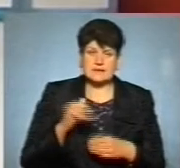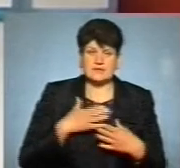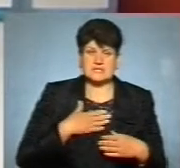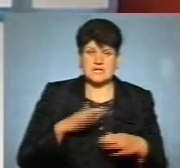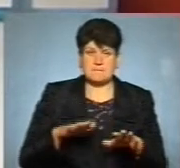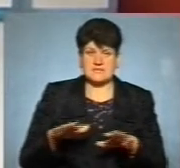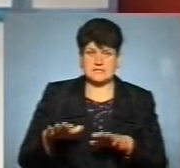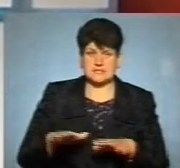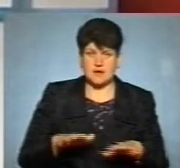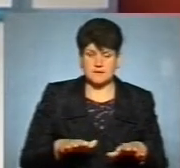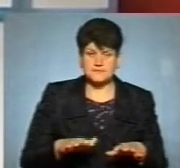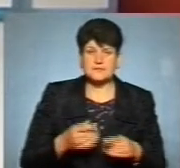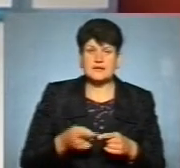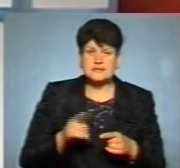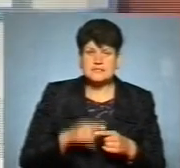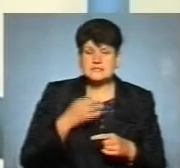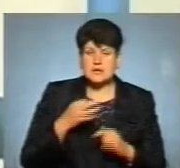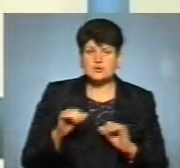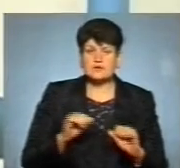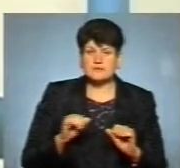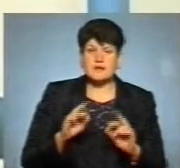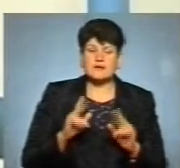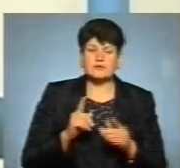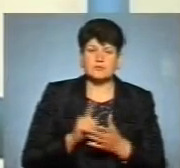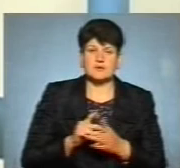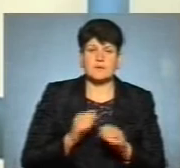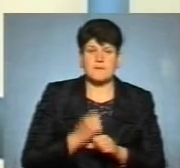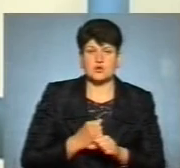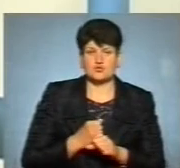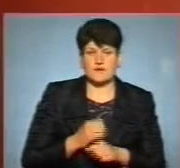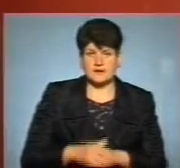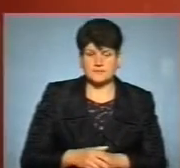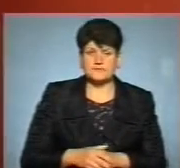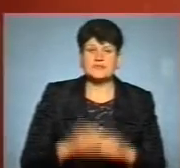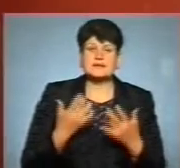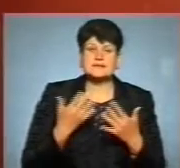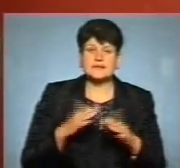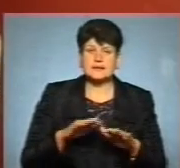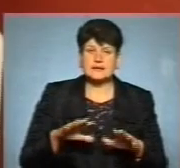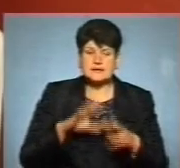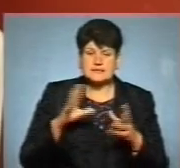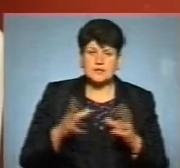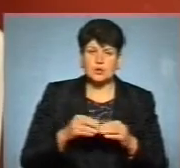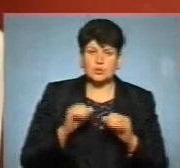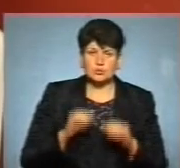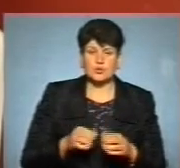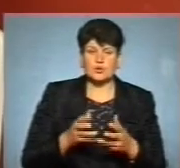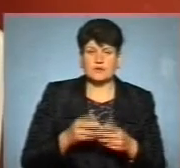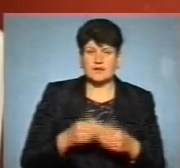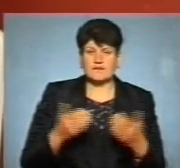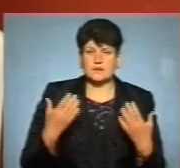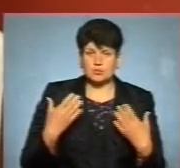місцях. І це вже скажуть керівникам, як вони мають діяти, як вони мають працювати. Скільки дітей загалом може розраховувати на